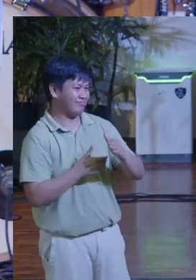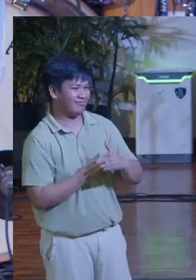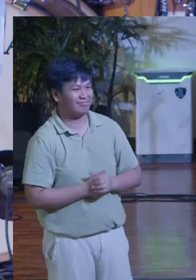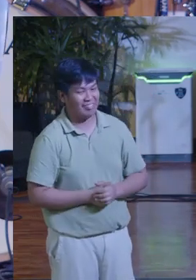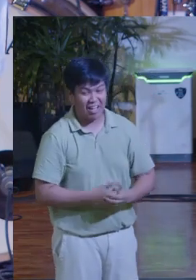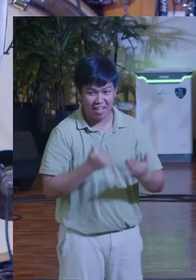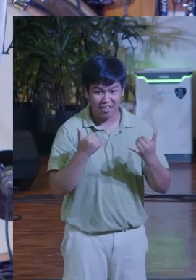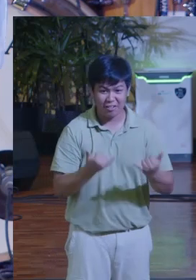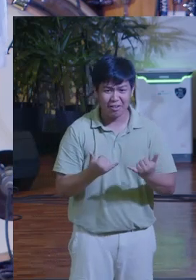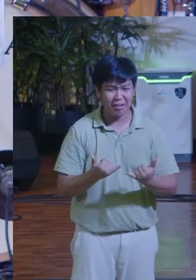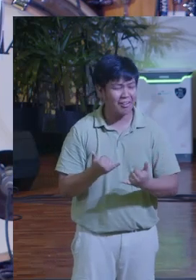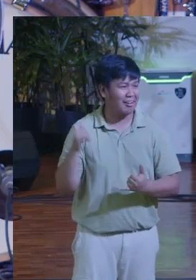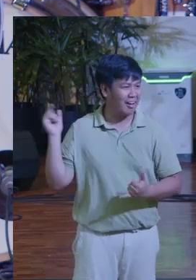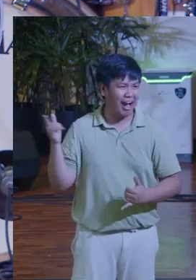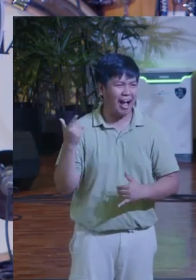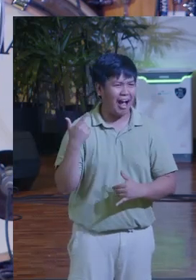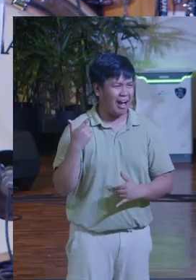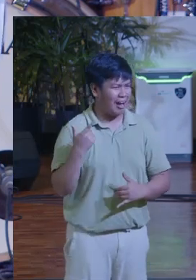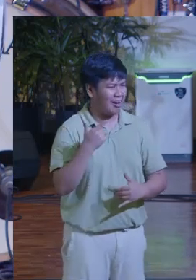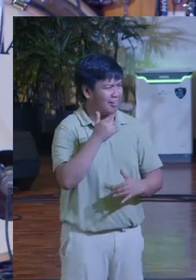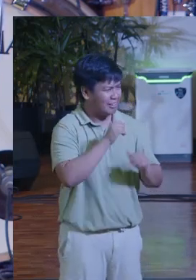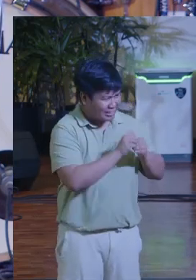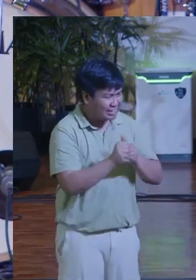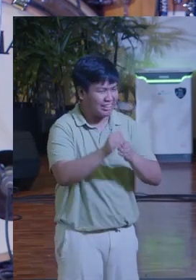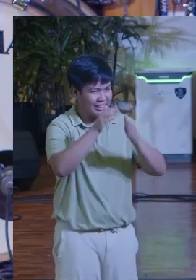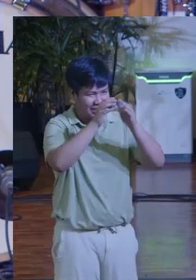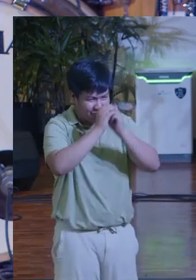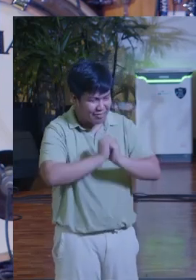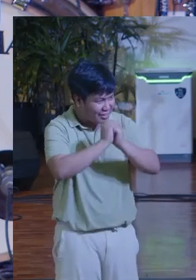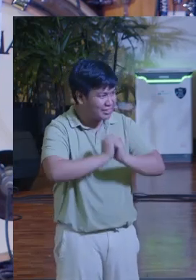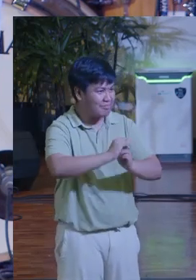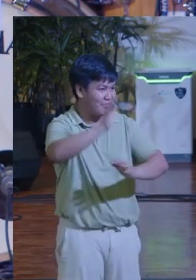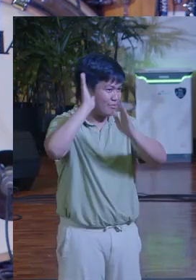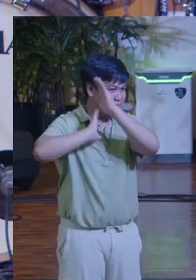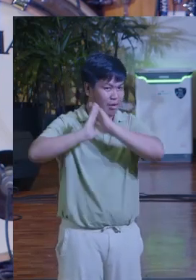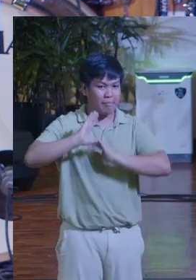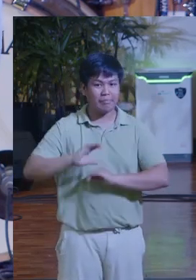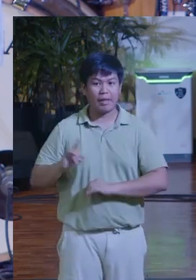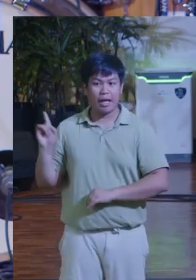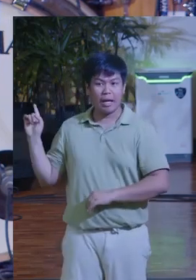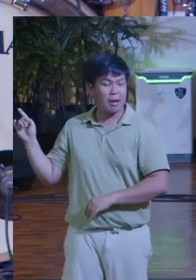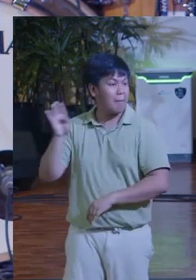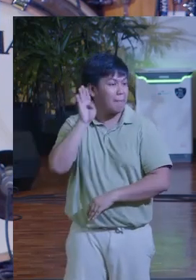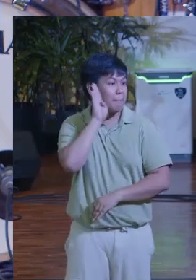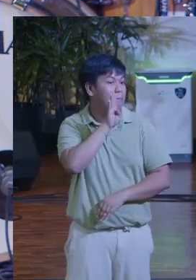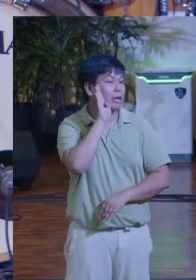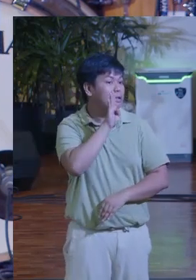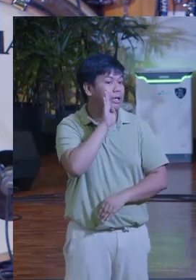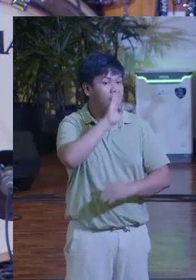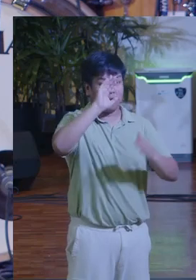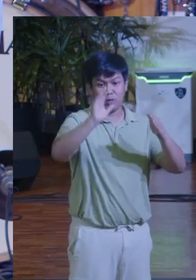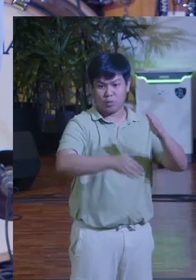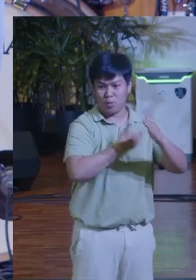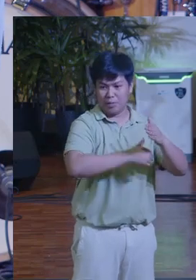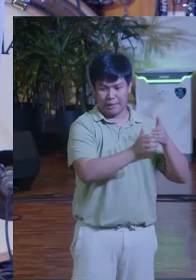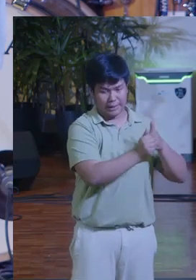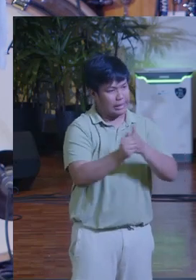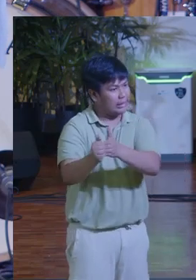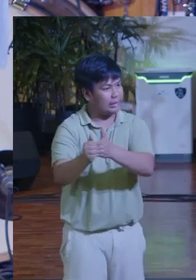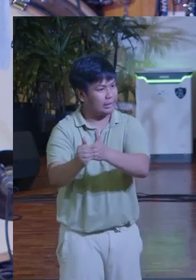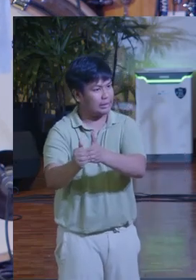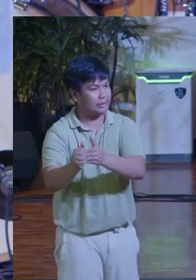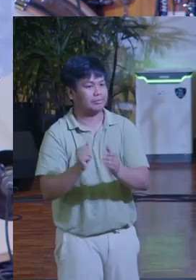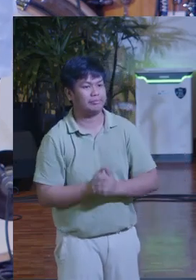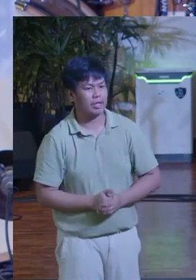tanungin kung bakit patnugot ang tawag namin. Ang isa kong kapatid, siya ang magiging song leader.